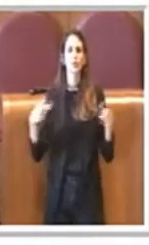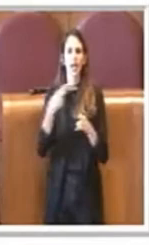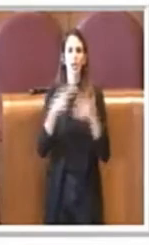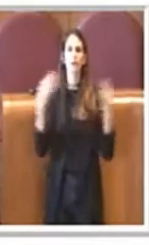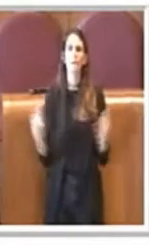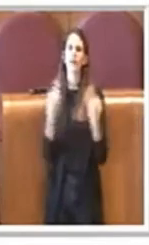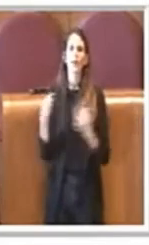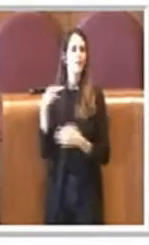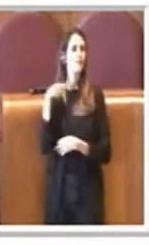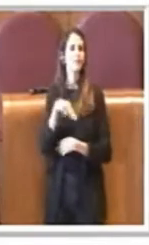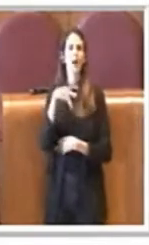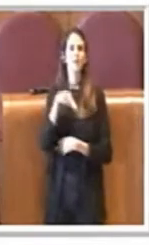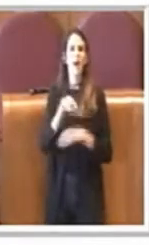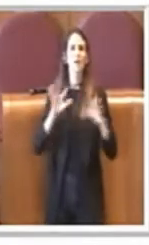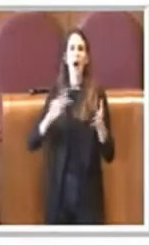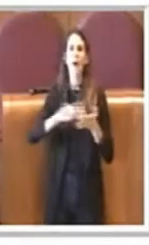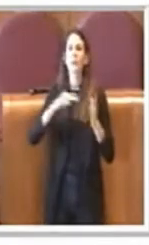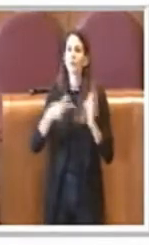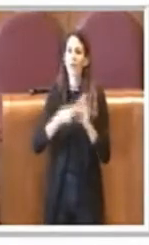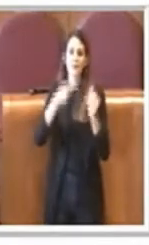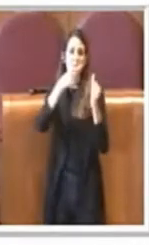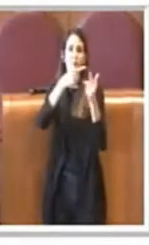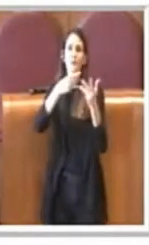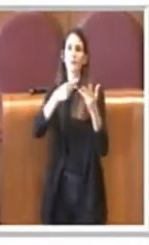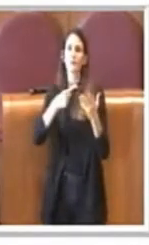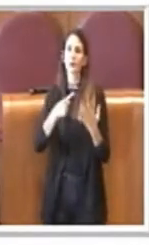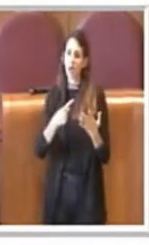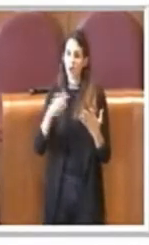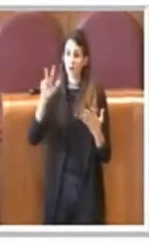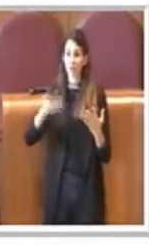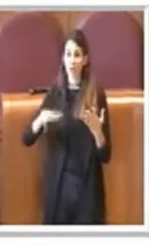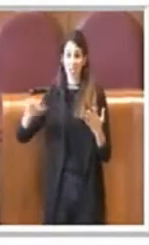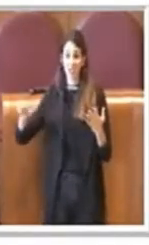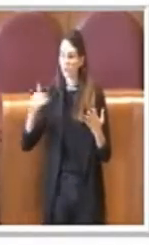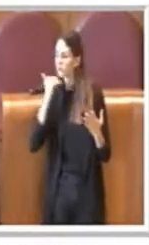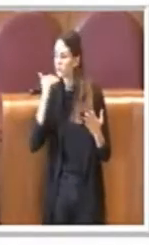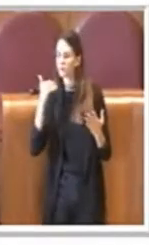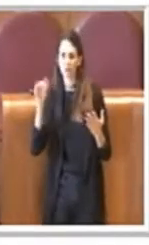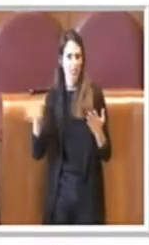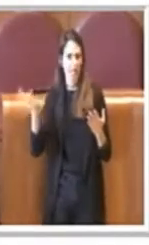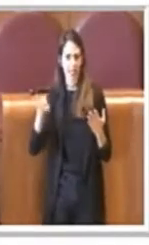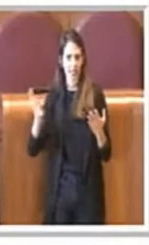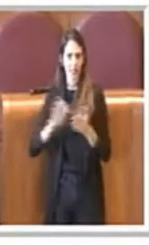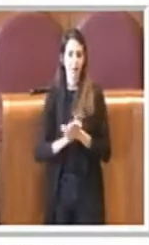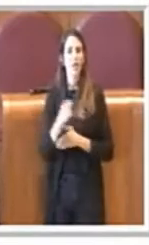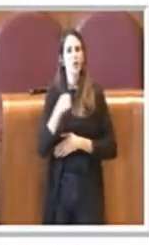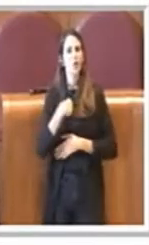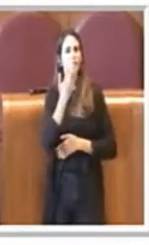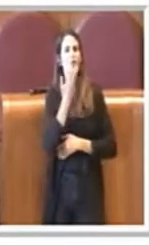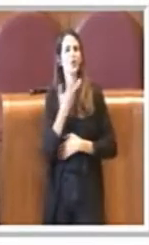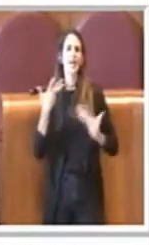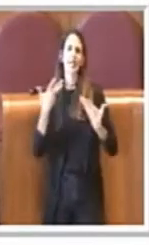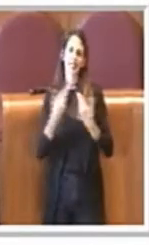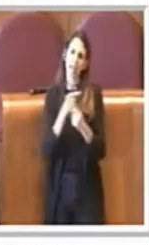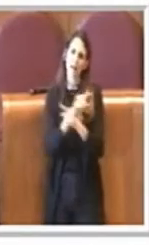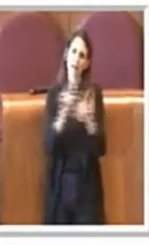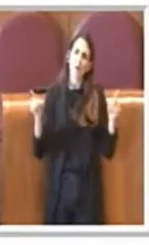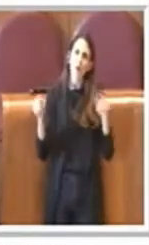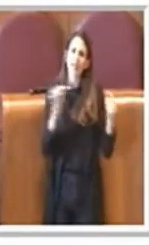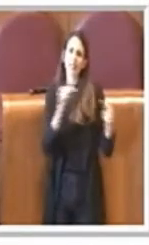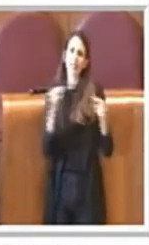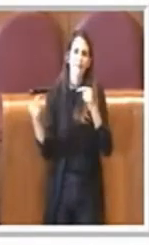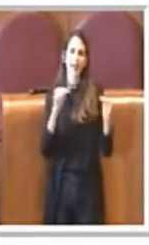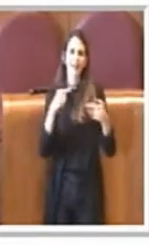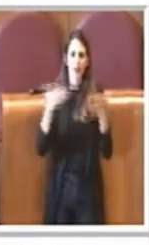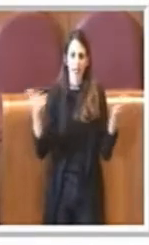I problemi sono altri, ahimè, la crisi. Io sarei contento se con i colleghi decidessimo di ampliare un pochino il dibattito. La crisi ha messo a